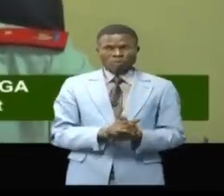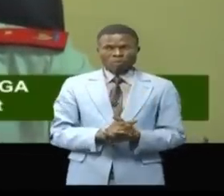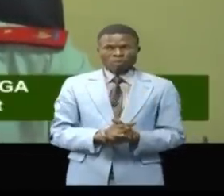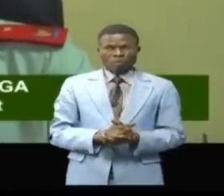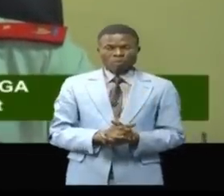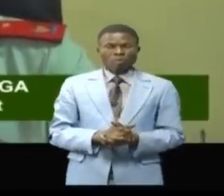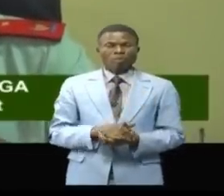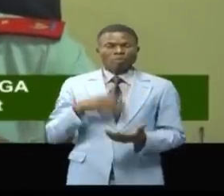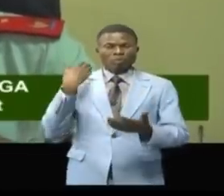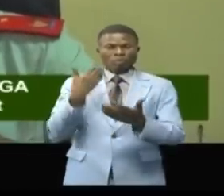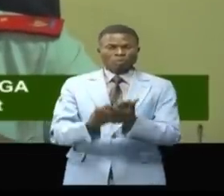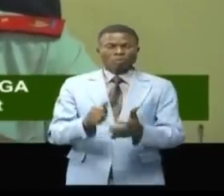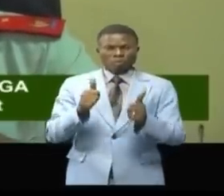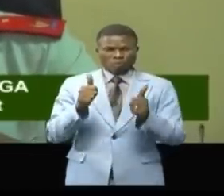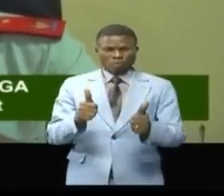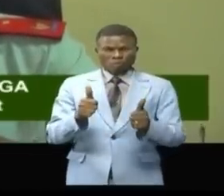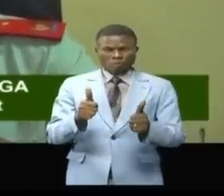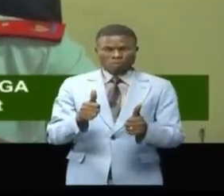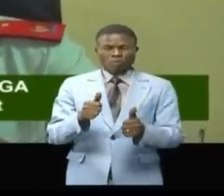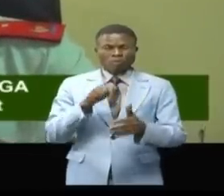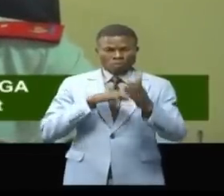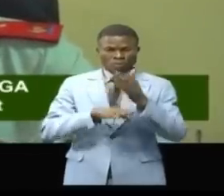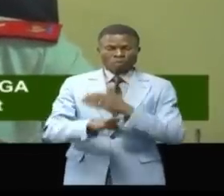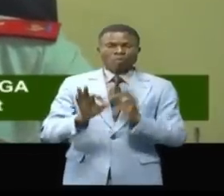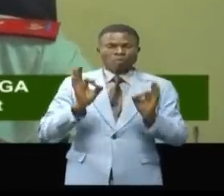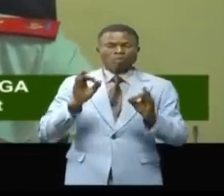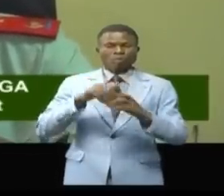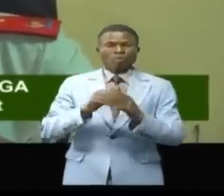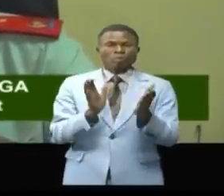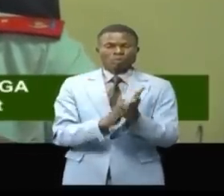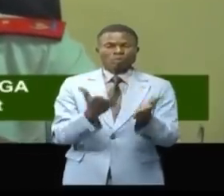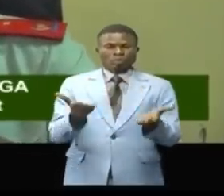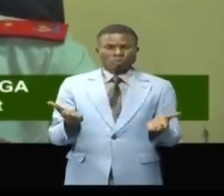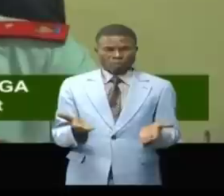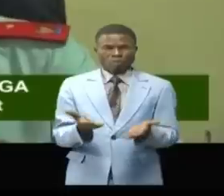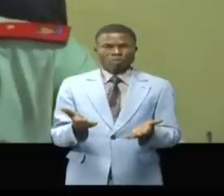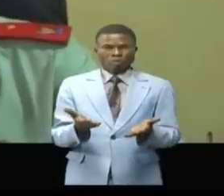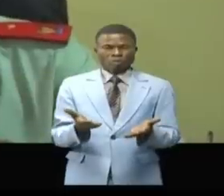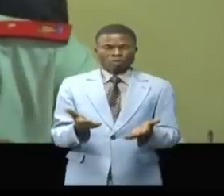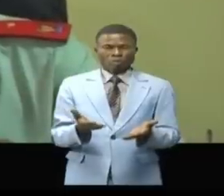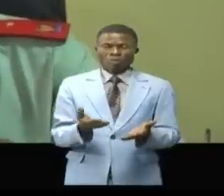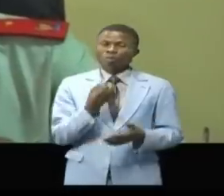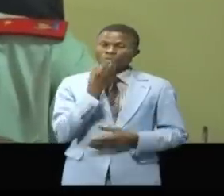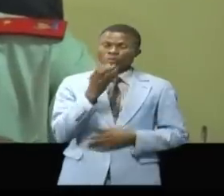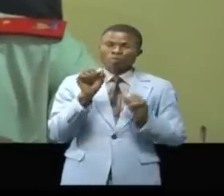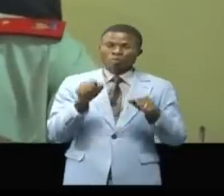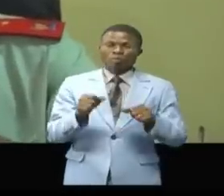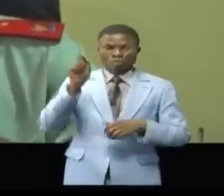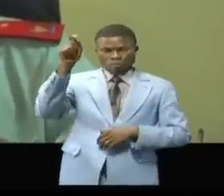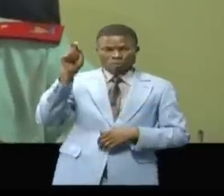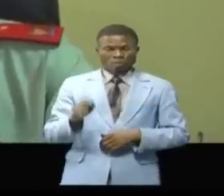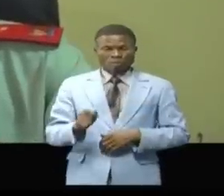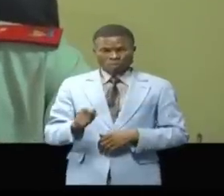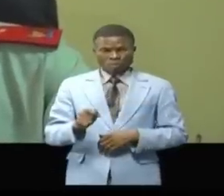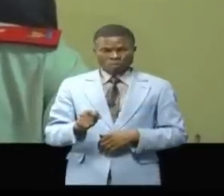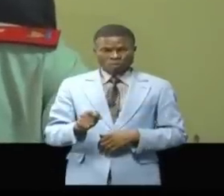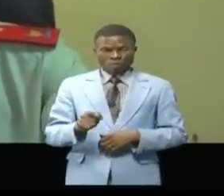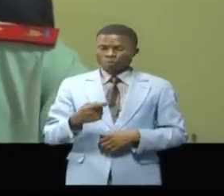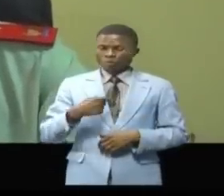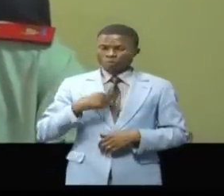relever, c'est de maintenir le niveau de l'école. Et si possible, d'améliorer ce qu'on va